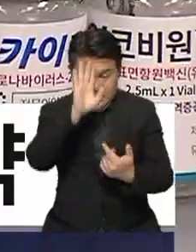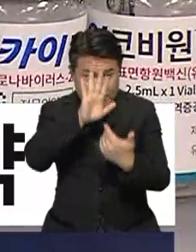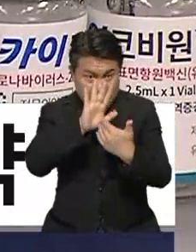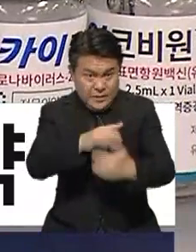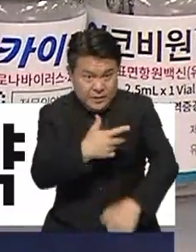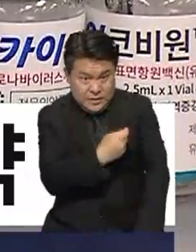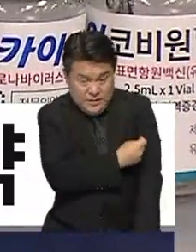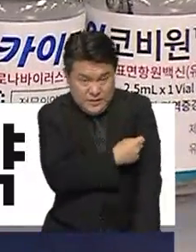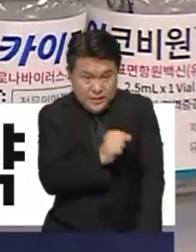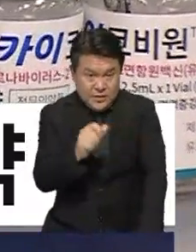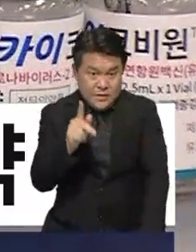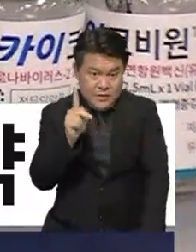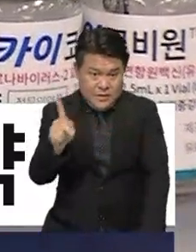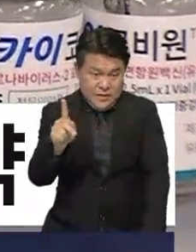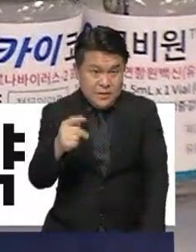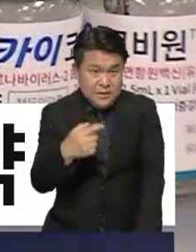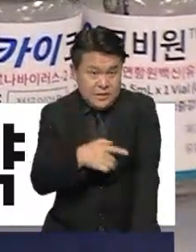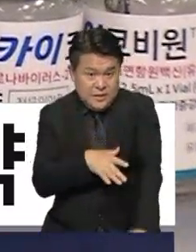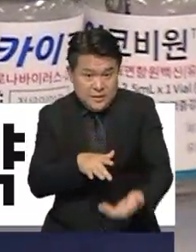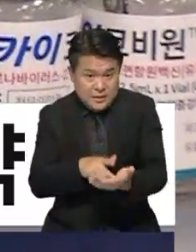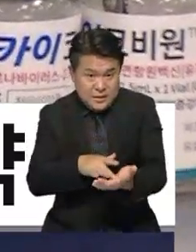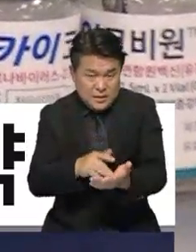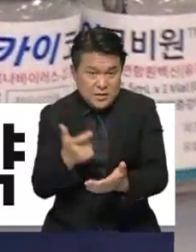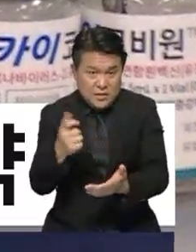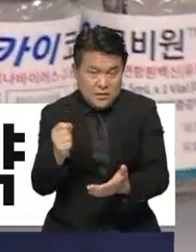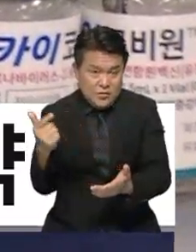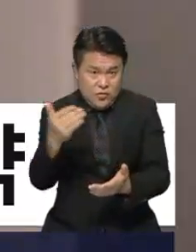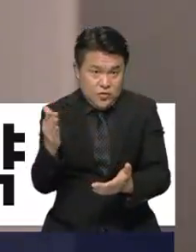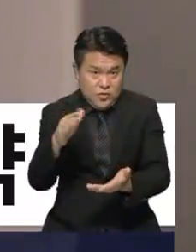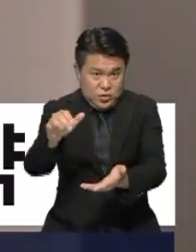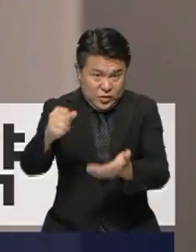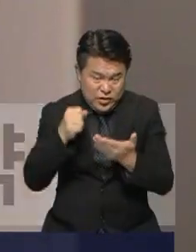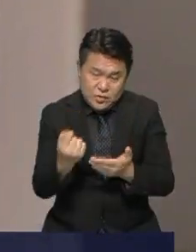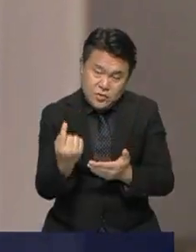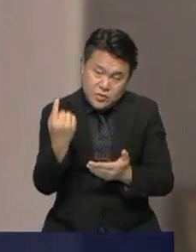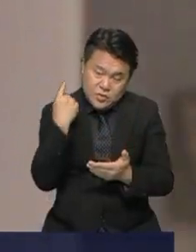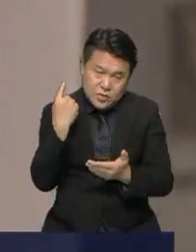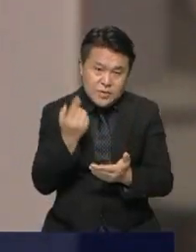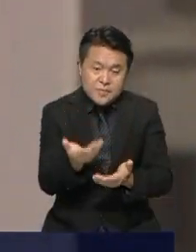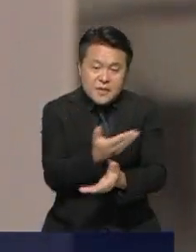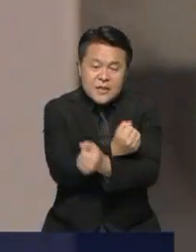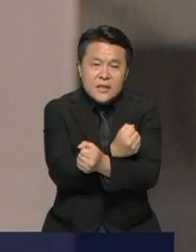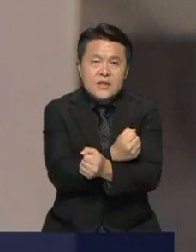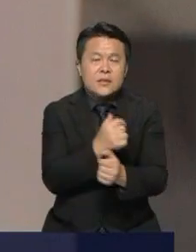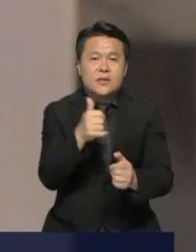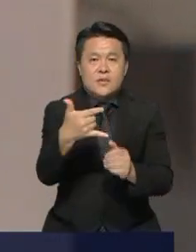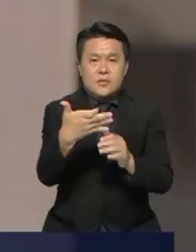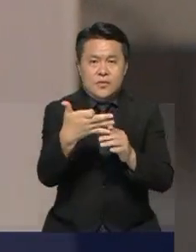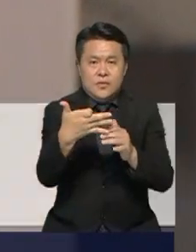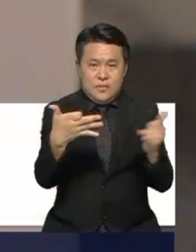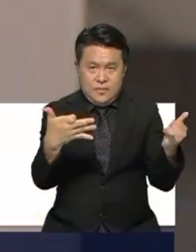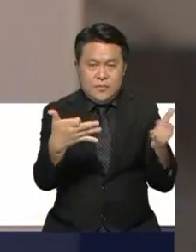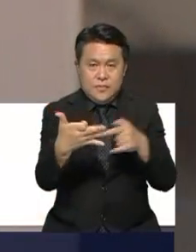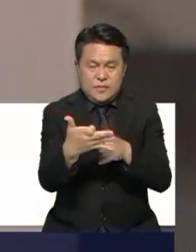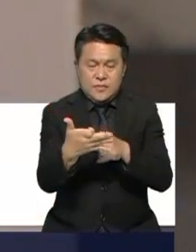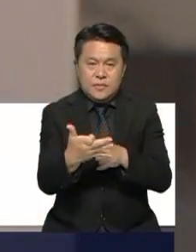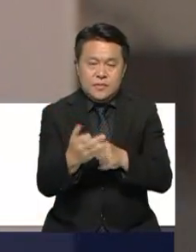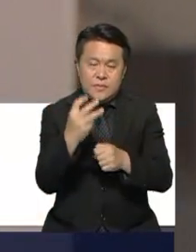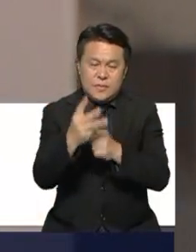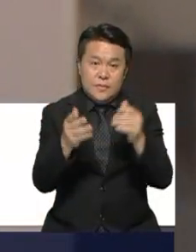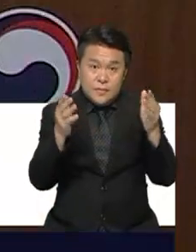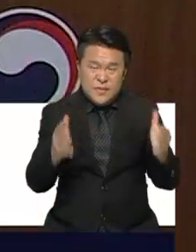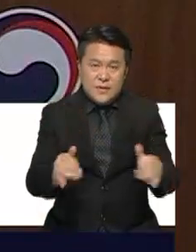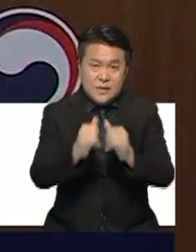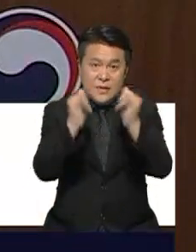스카이코비1은 60만 9천 회분이 출하돼 어제 19명이 사전 예약했습니다. 방역당국은 3년 만에 거리